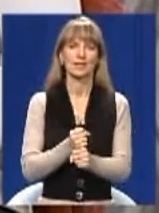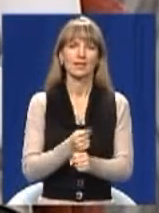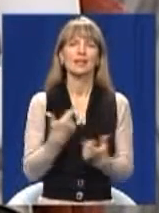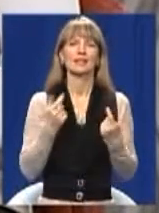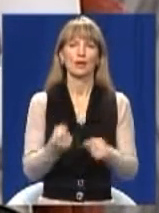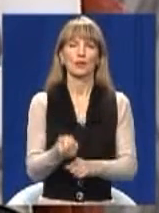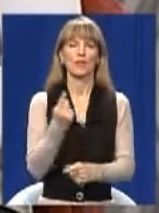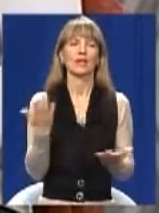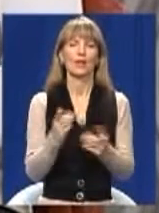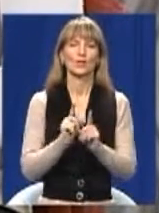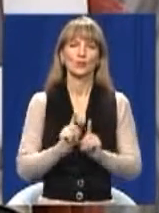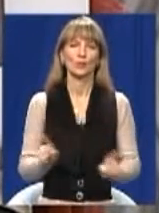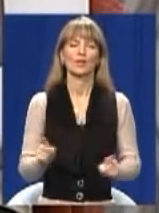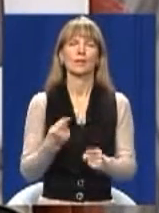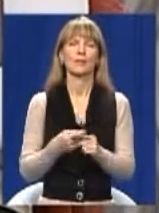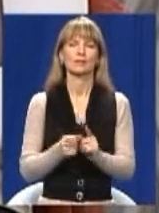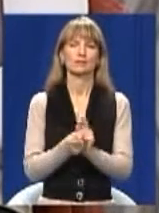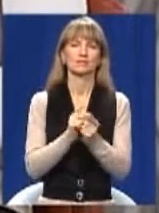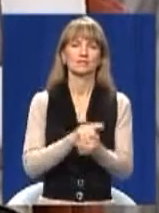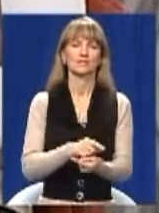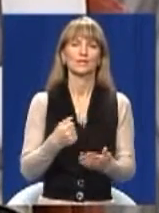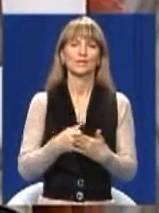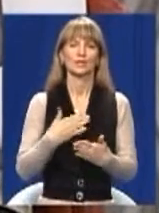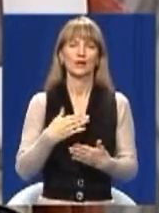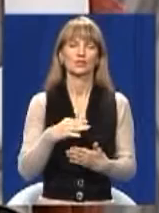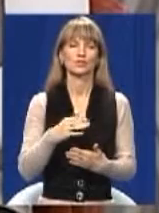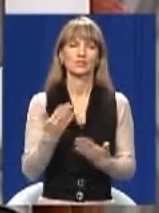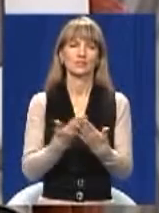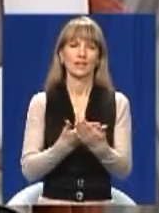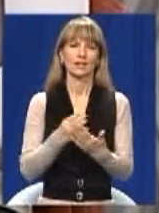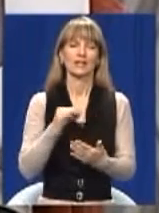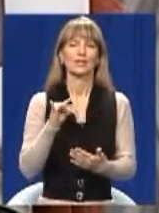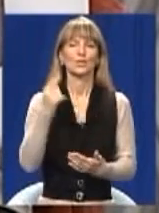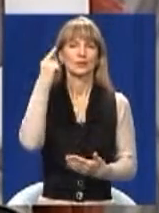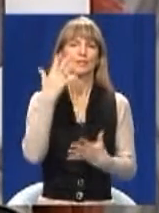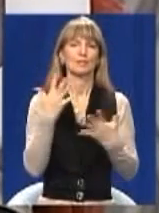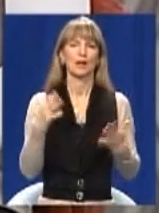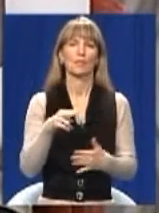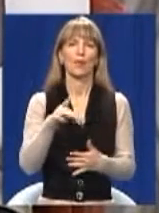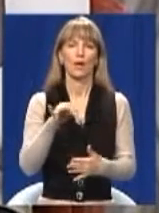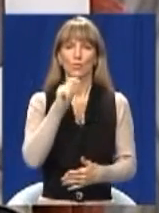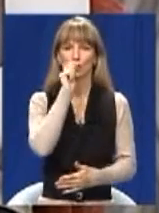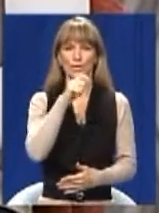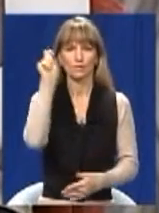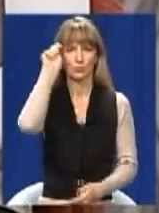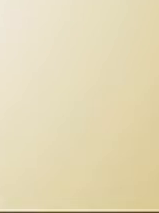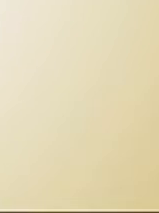з'явилися, і яка їх особливість. Тож, перейдемо до нашої рубрики цікавих фактів і дізнаємося більше про одеколон.